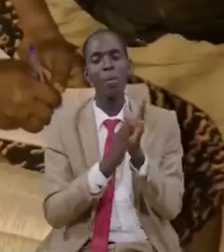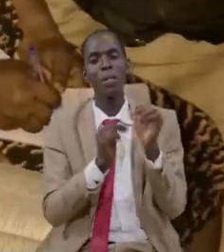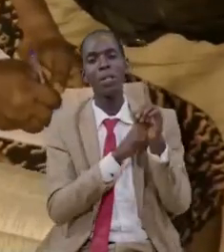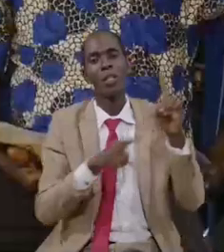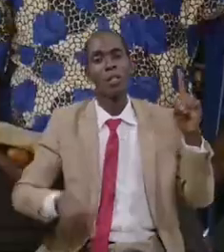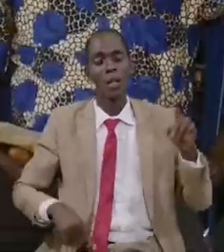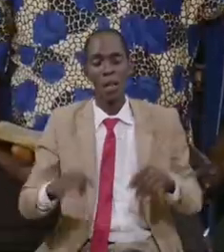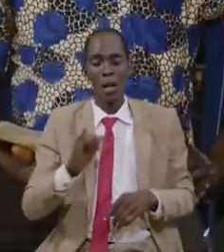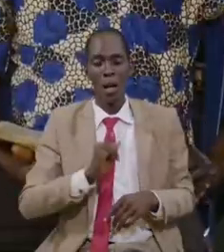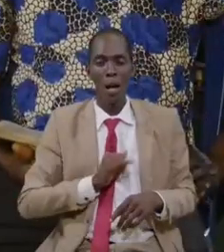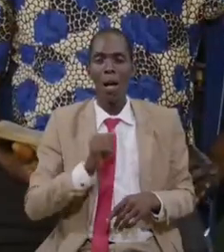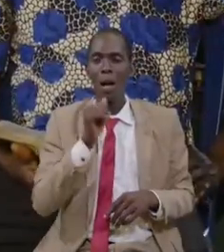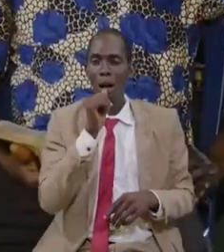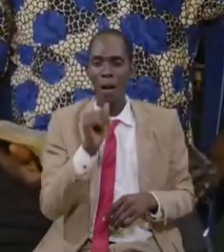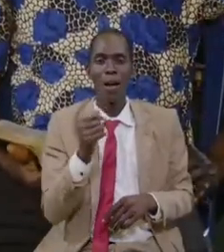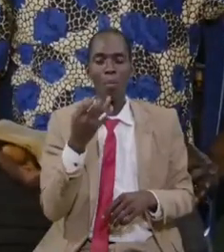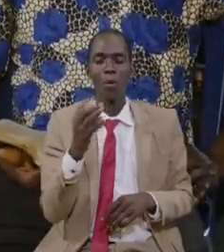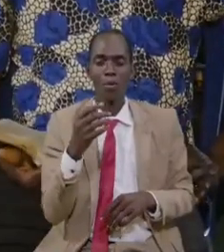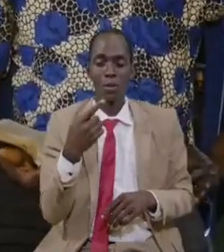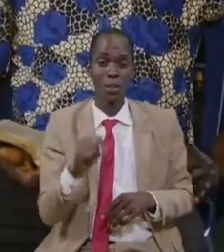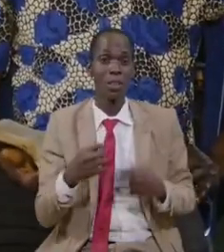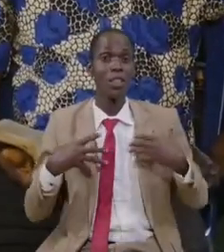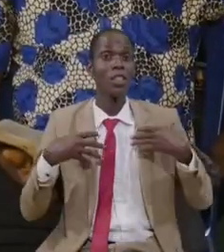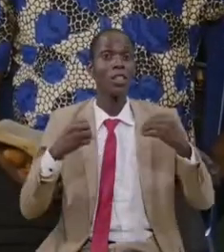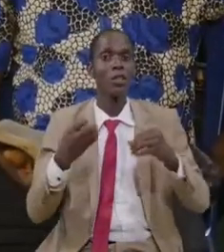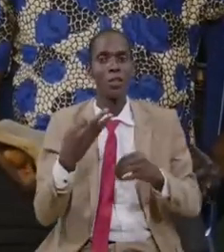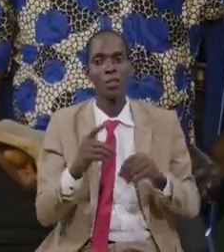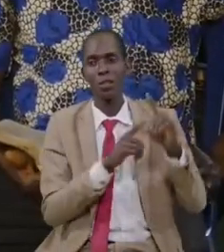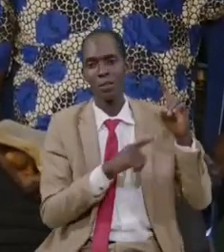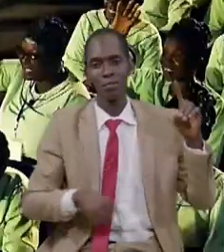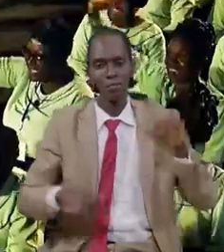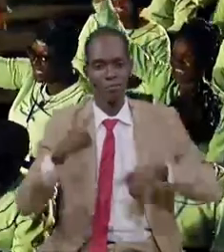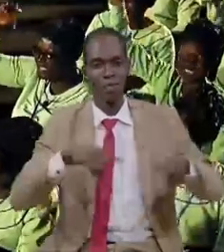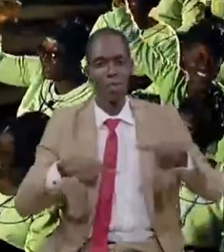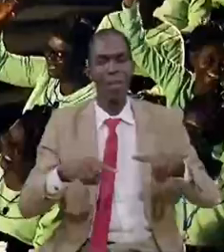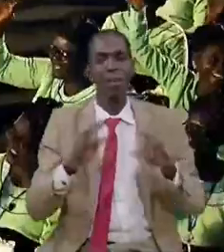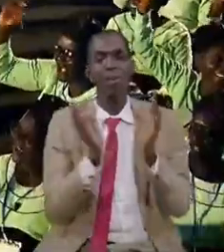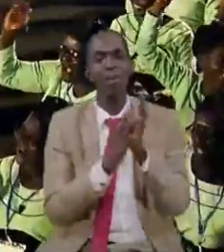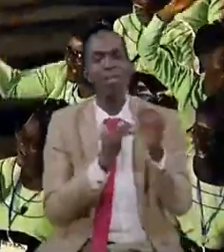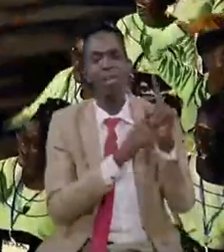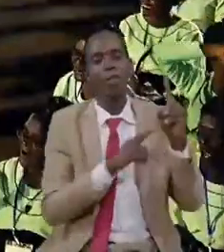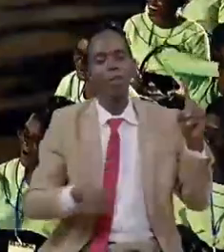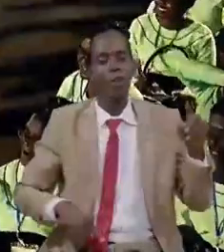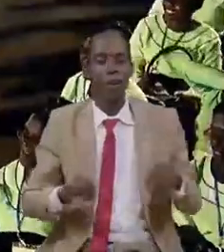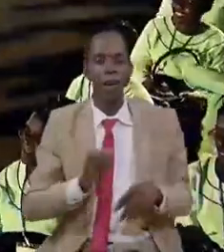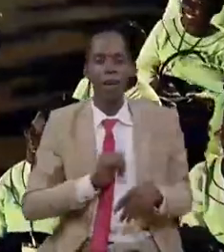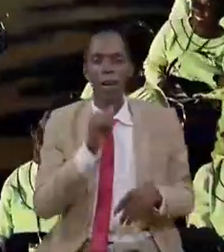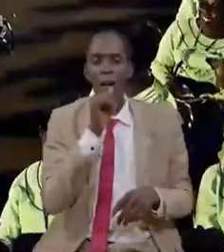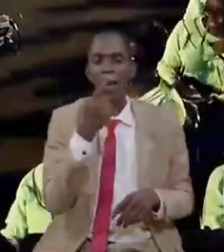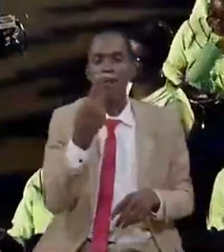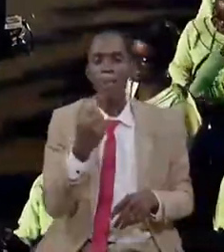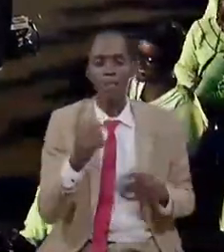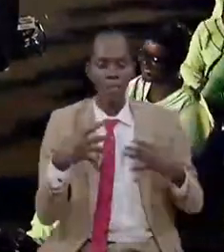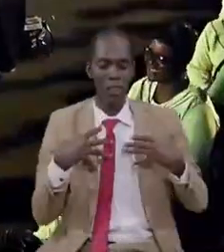suis guéri. Tu es guéri du Seigneur. Je vais t'entendre dire ça, non? Je suis guéri du Seigneur.